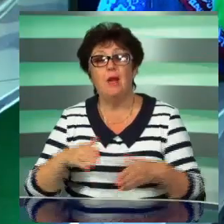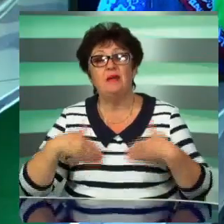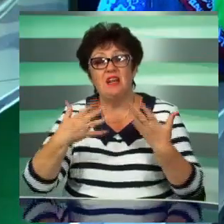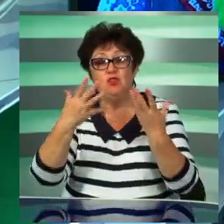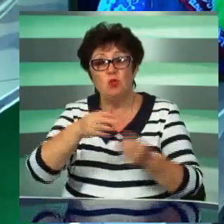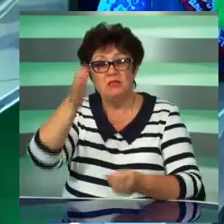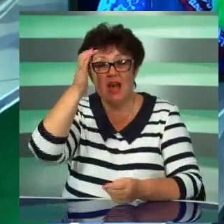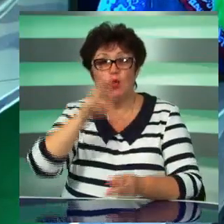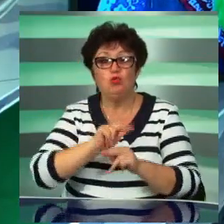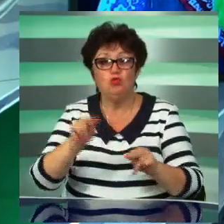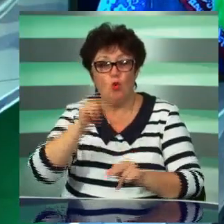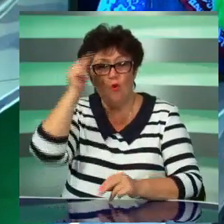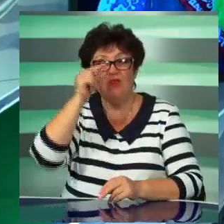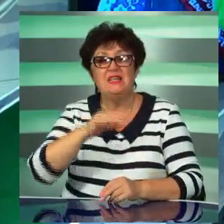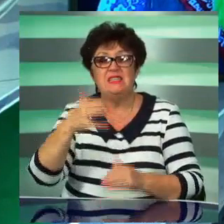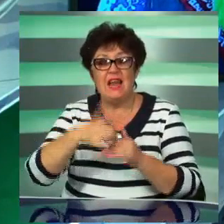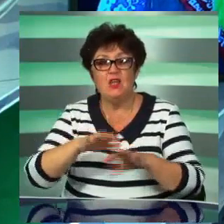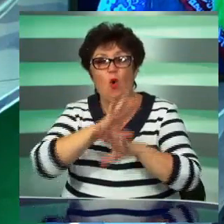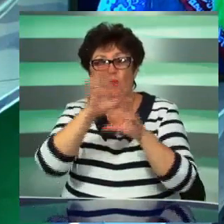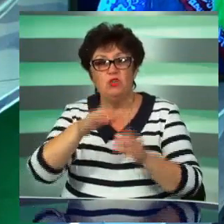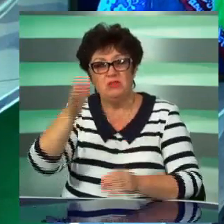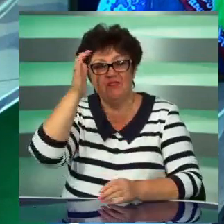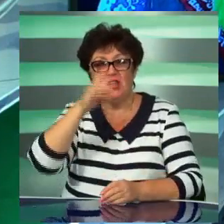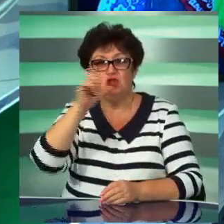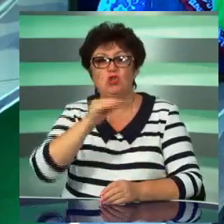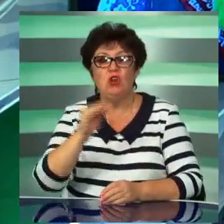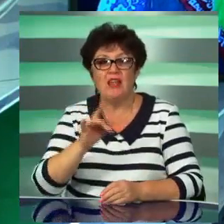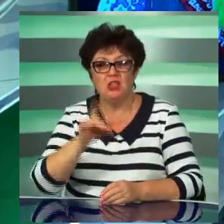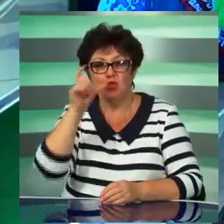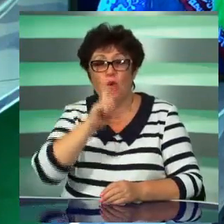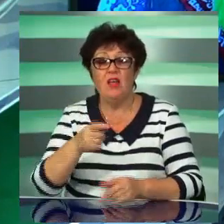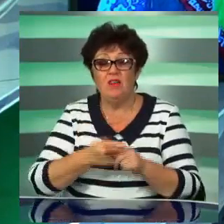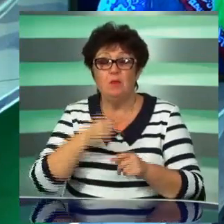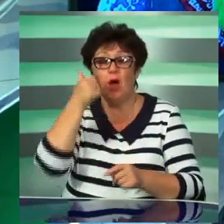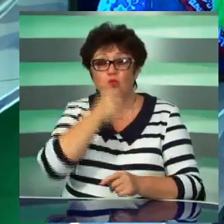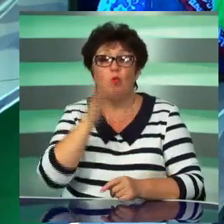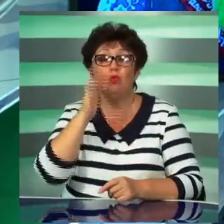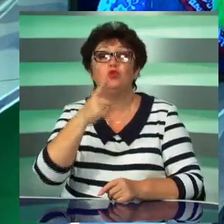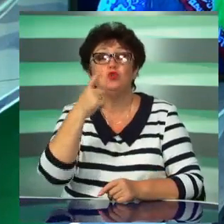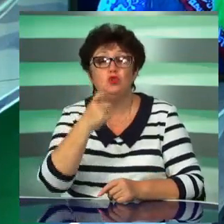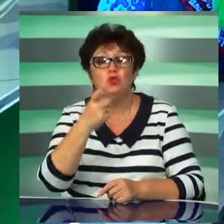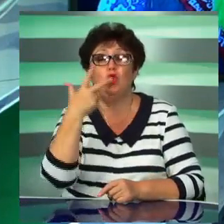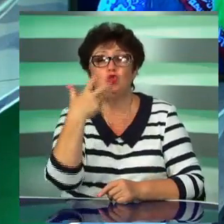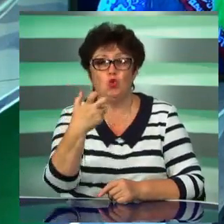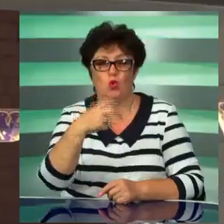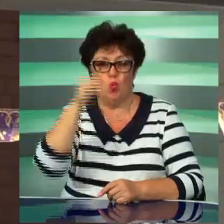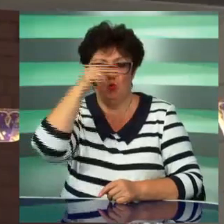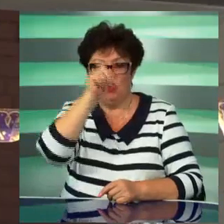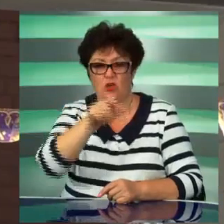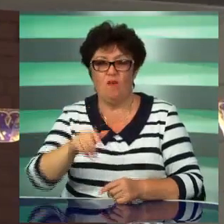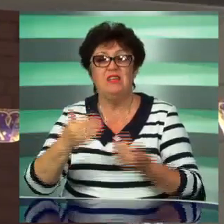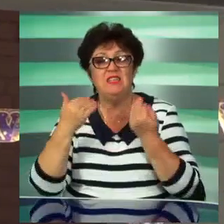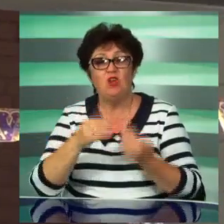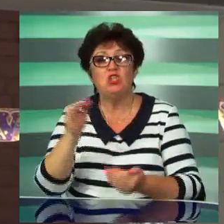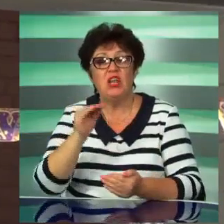с Днем знаний учеников средней общеобразовательной Жирятинской школы. В этом учебном году получать знания будут более 300 учеников. Сегодня